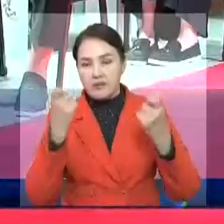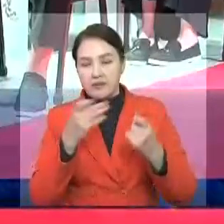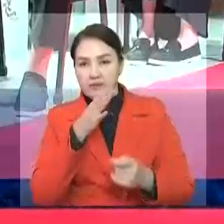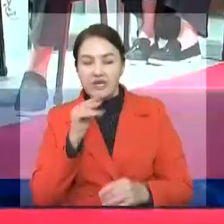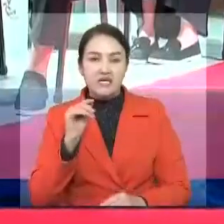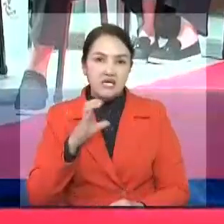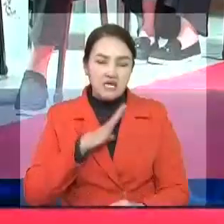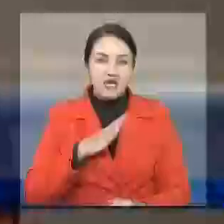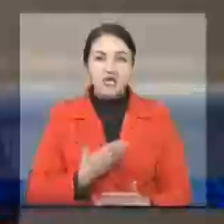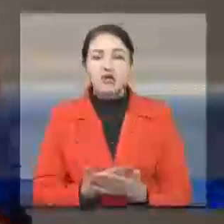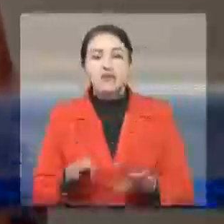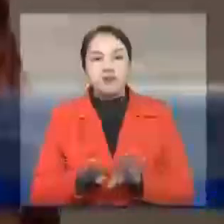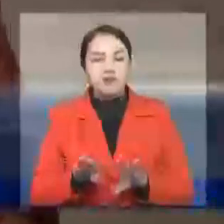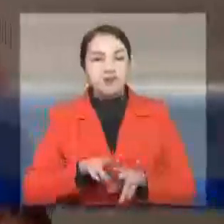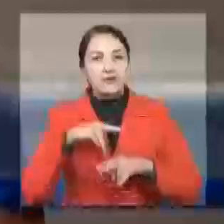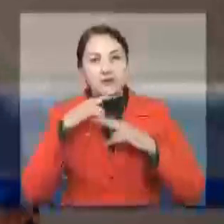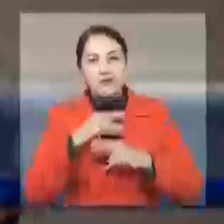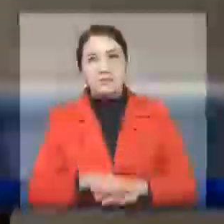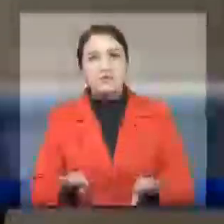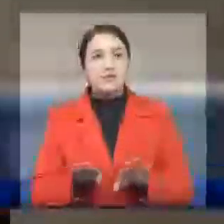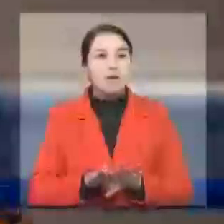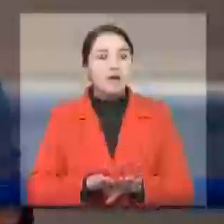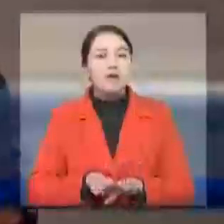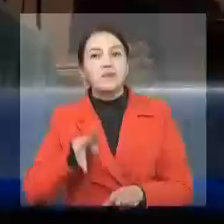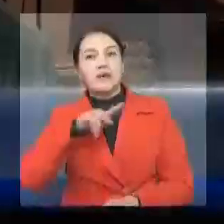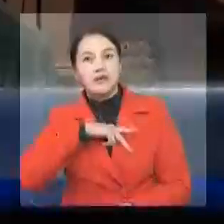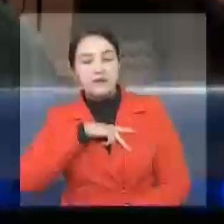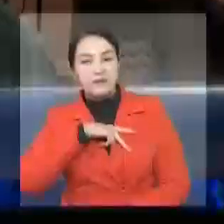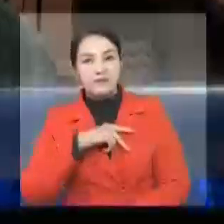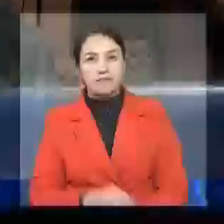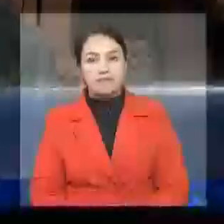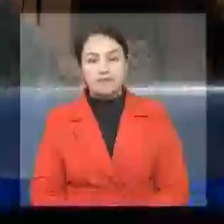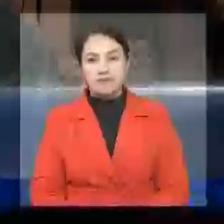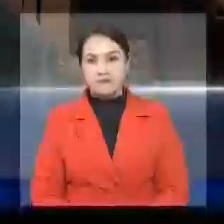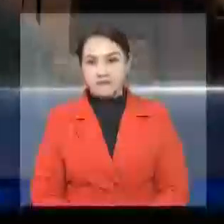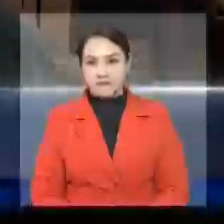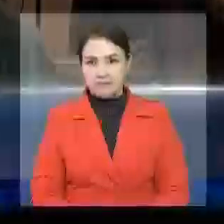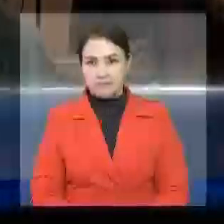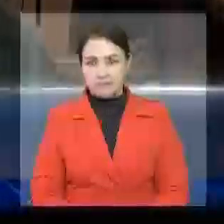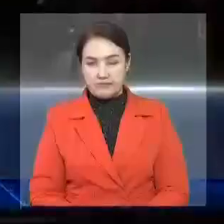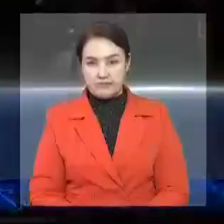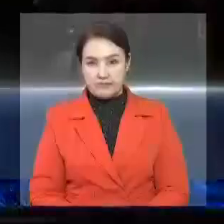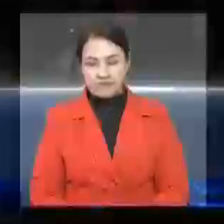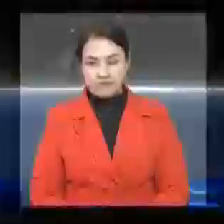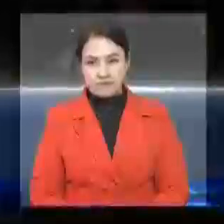время ЧАЭС, не остались незамеченными. Они также были удостоены наград. Владимир Федотов, Меджан Аманжолов, телеканал Актобе.